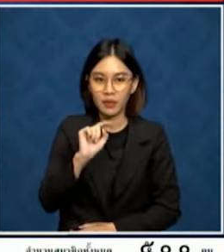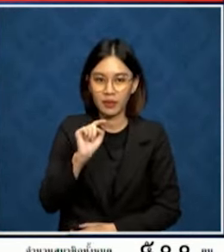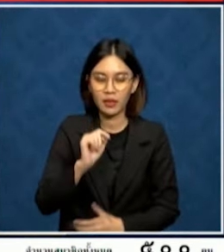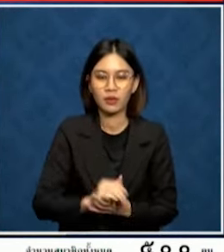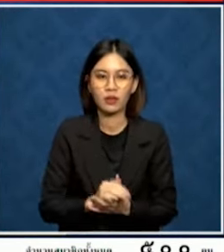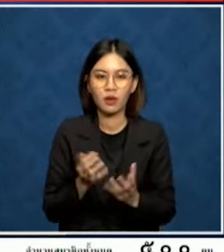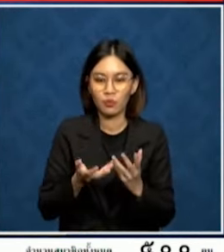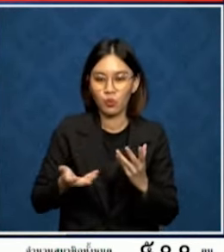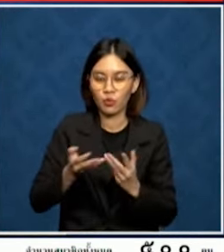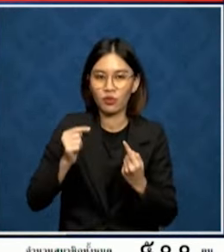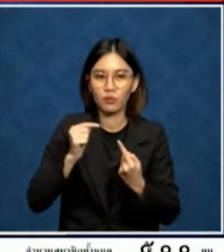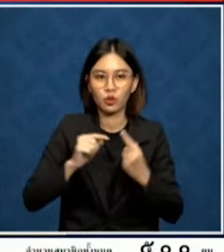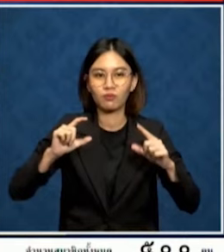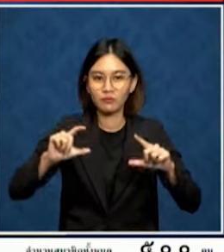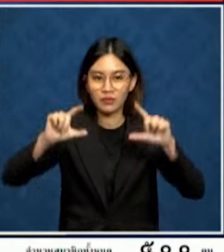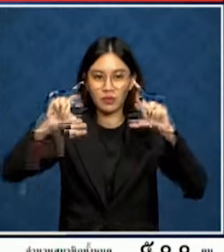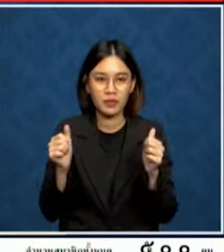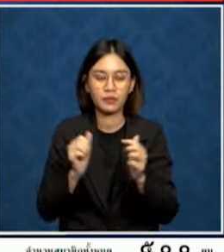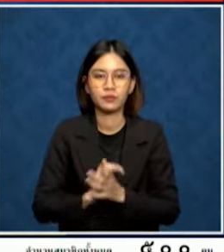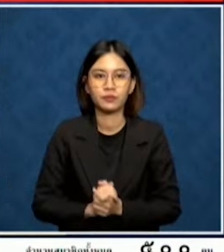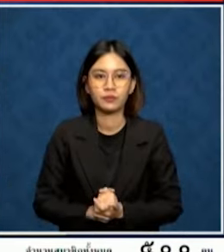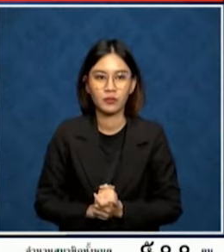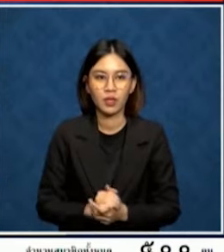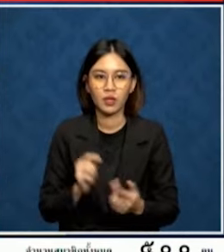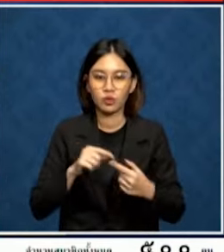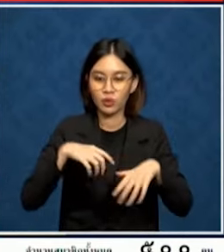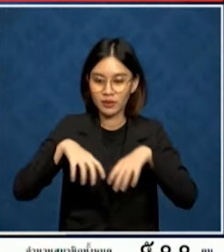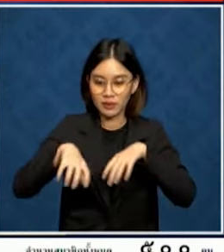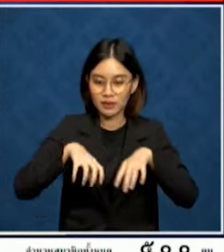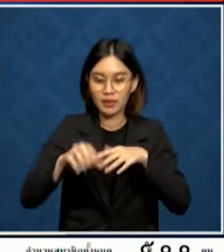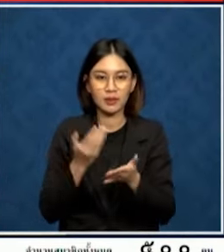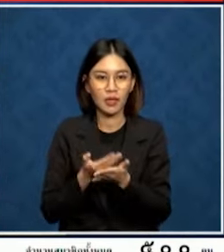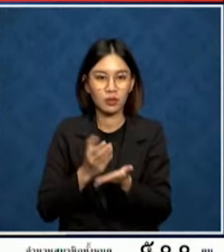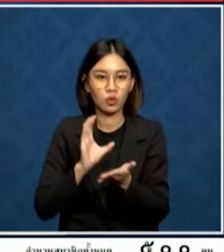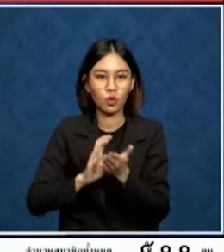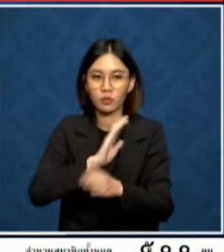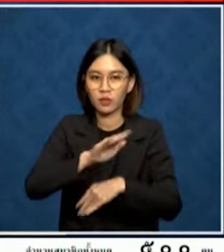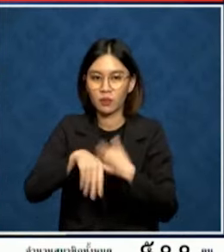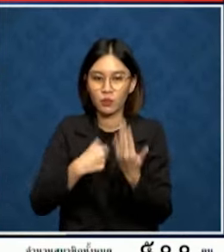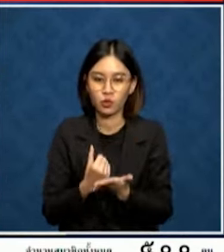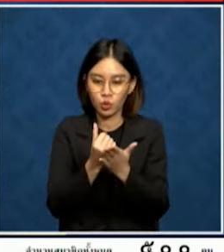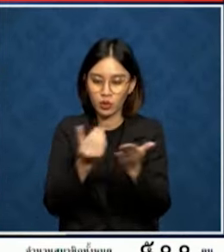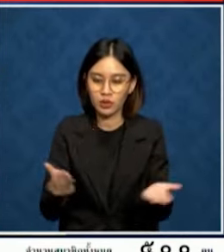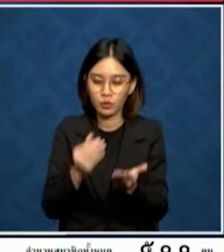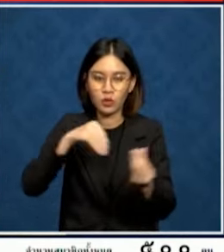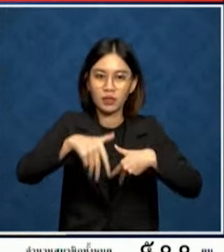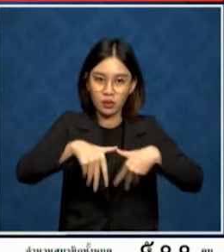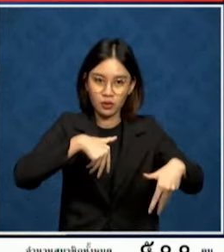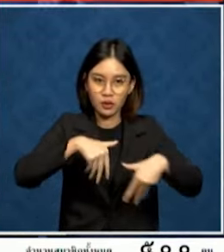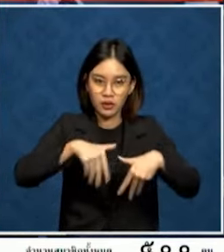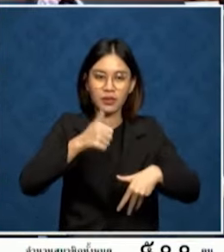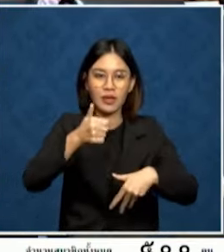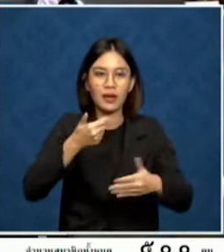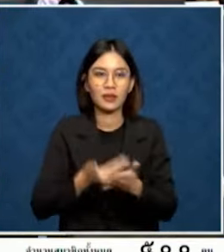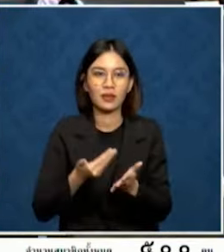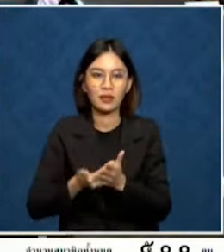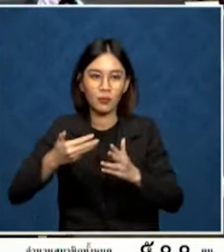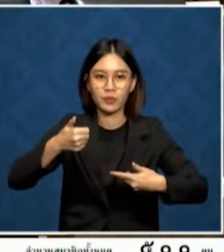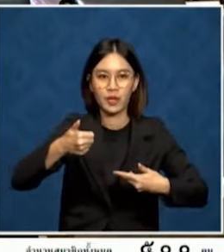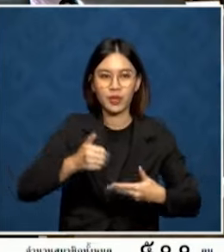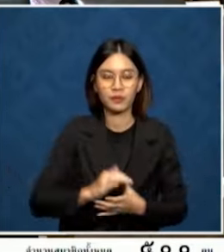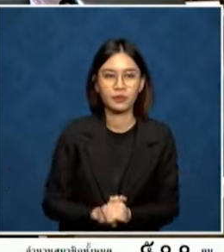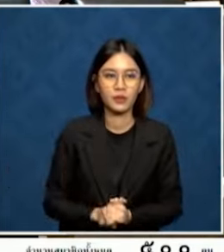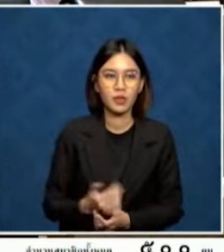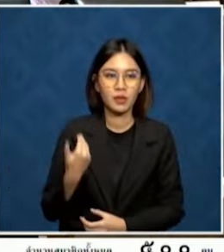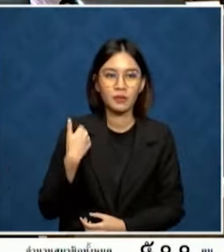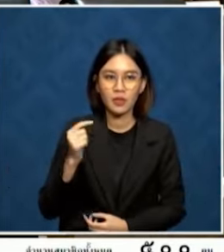เพื่อยกระดับภาพลักษณ์ของประเทศให้ดีขึ้นไปอีกครับการจัดสรรสรรงบประมาณเหล่านี้ครับจะช่วยกระตุ้นเศรษฐกิจท้องถิ่นครับสร้างรายได้ขยายโอกาส